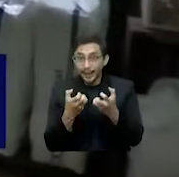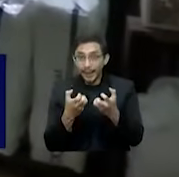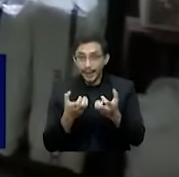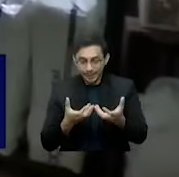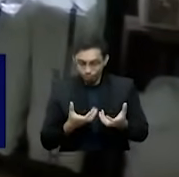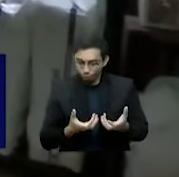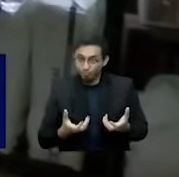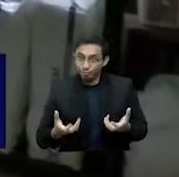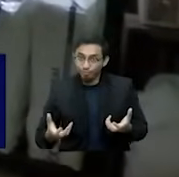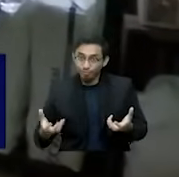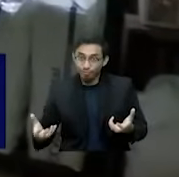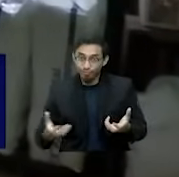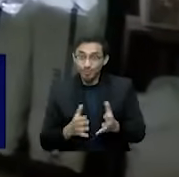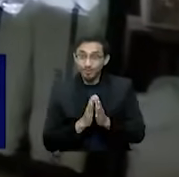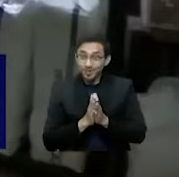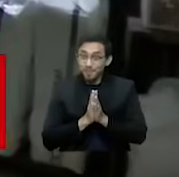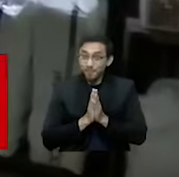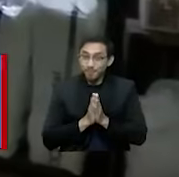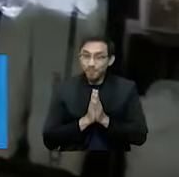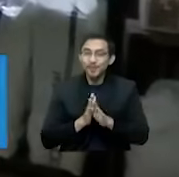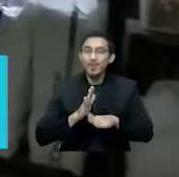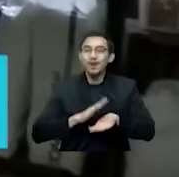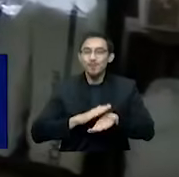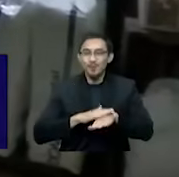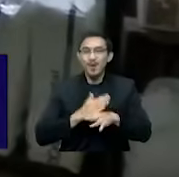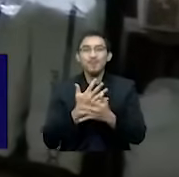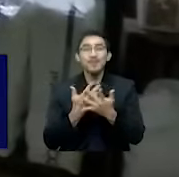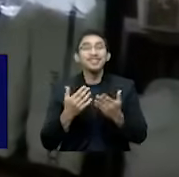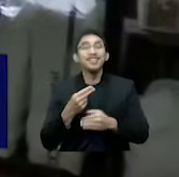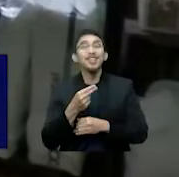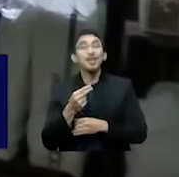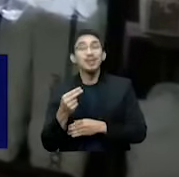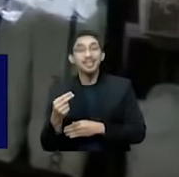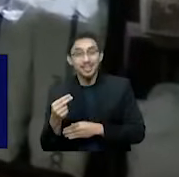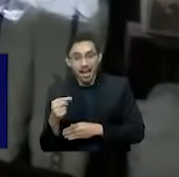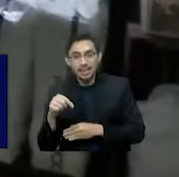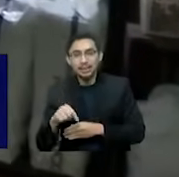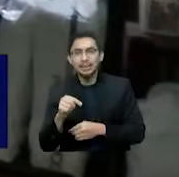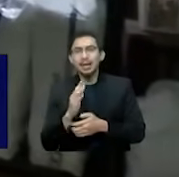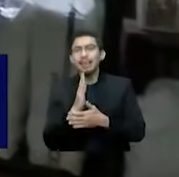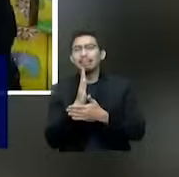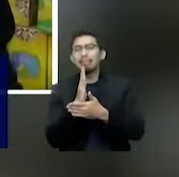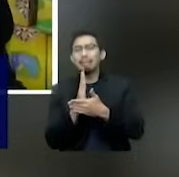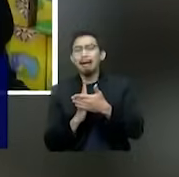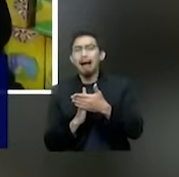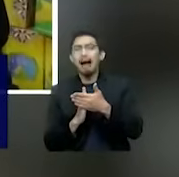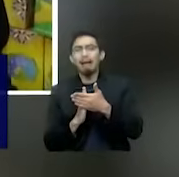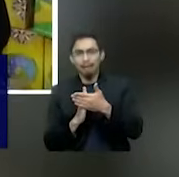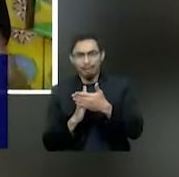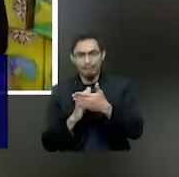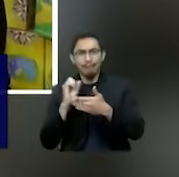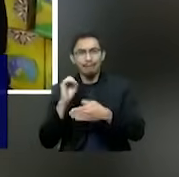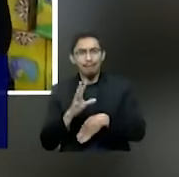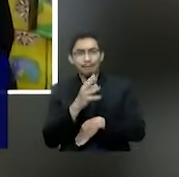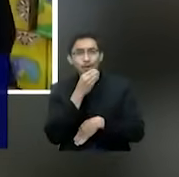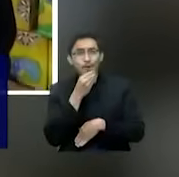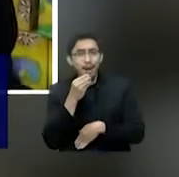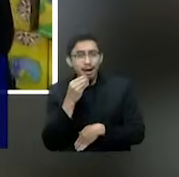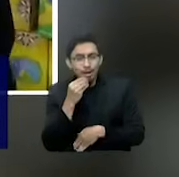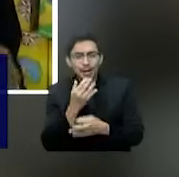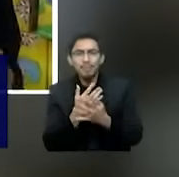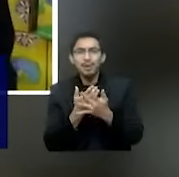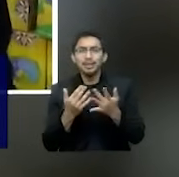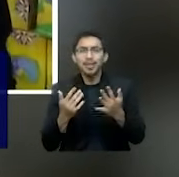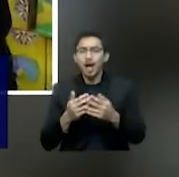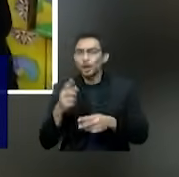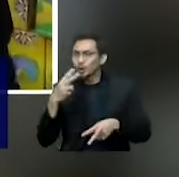tradisi masyarakat Indonesia. Dan saat ini sudah menjelang pertengahan bulan suci Ramadan. Ini masyarakat sudah mulai memburu kue-kue